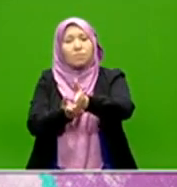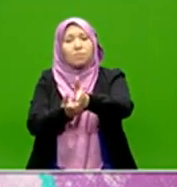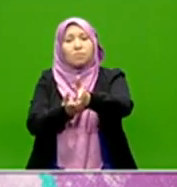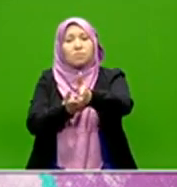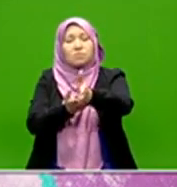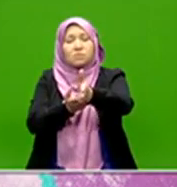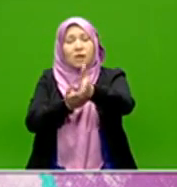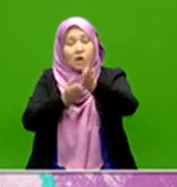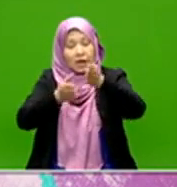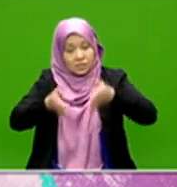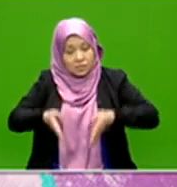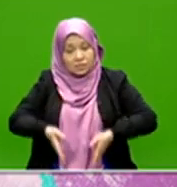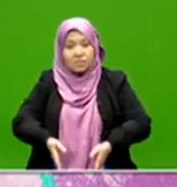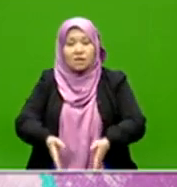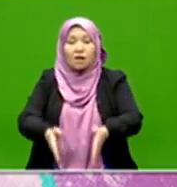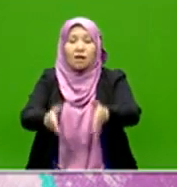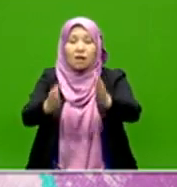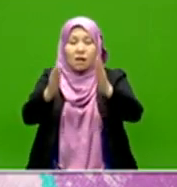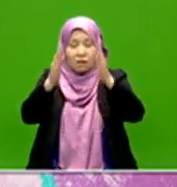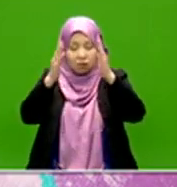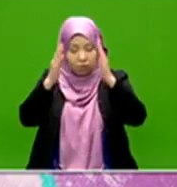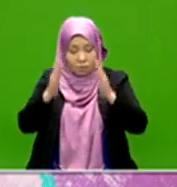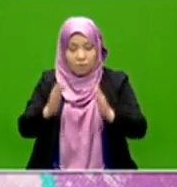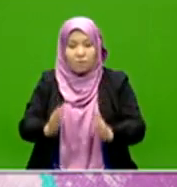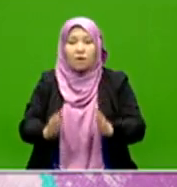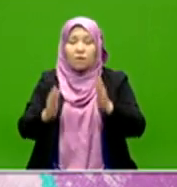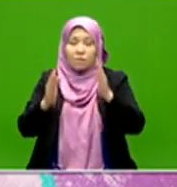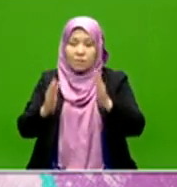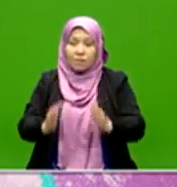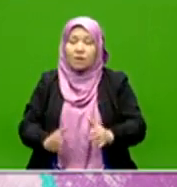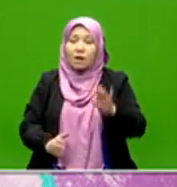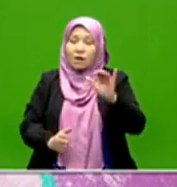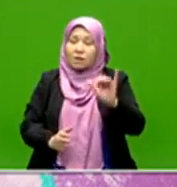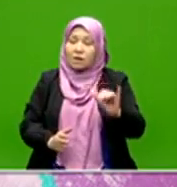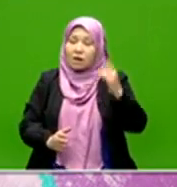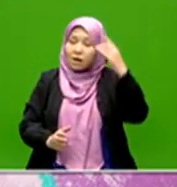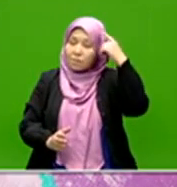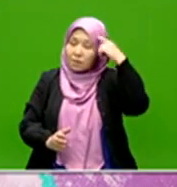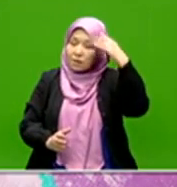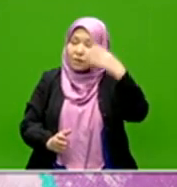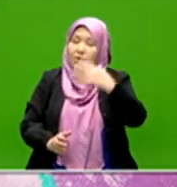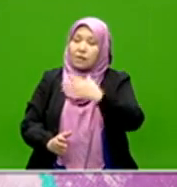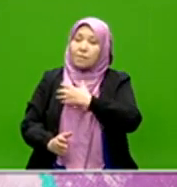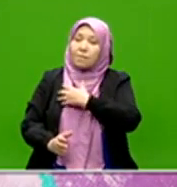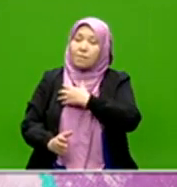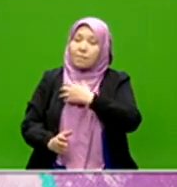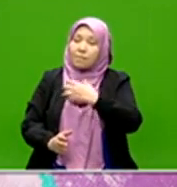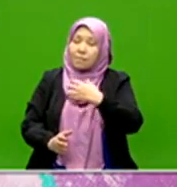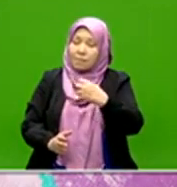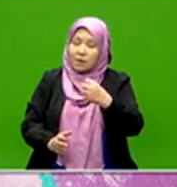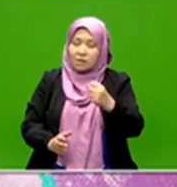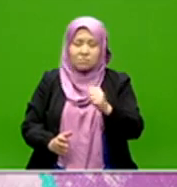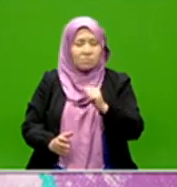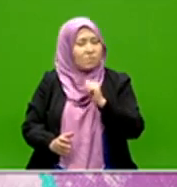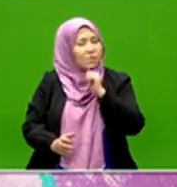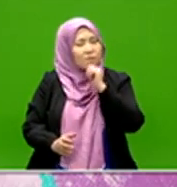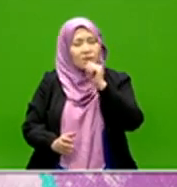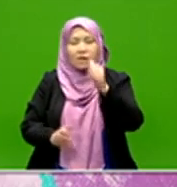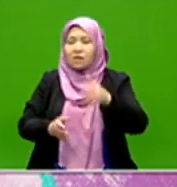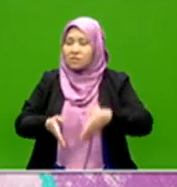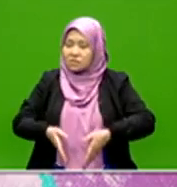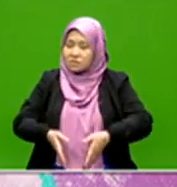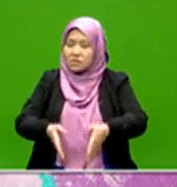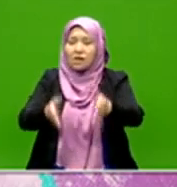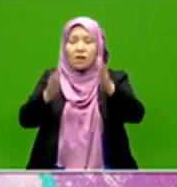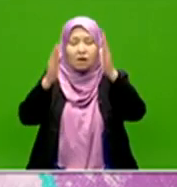Mustaqim صراط الذين أنعمت عليهم غير